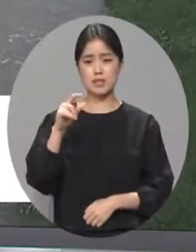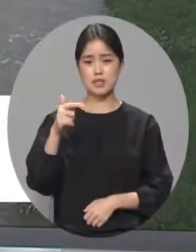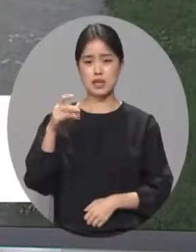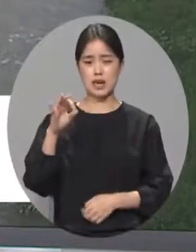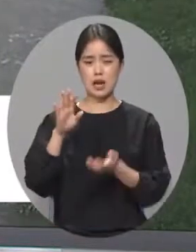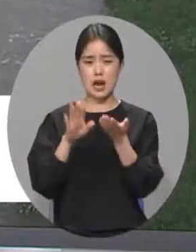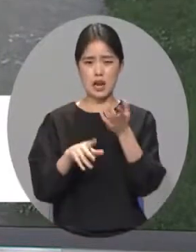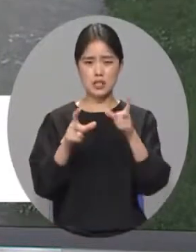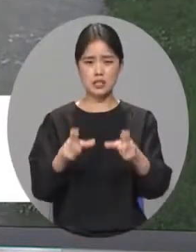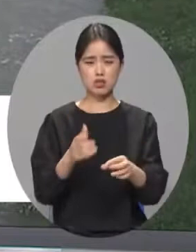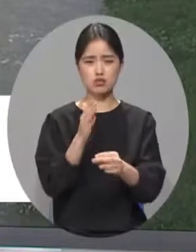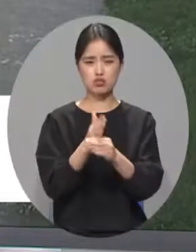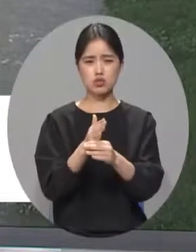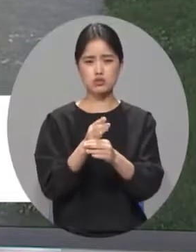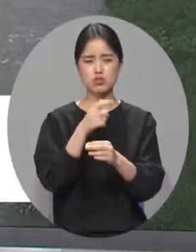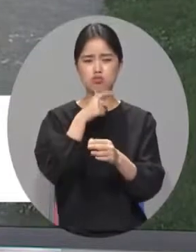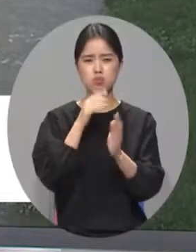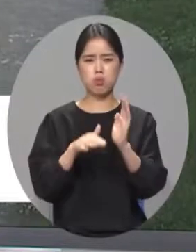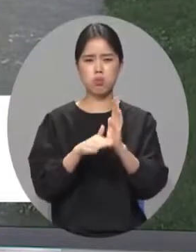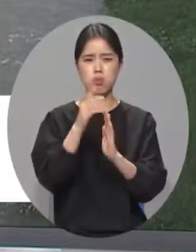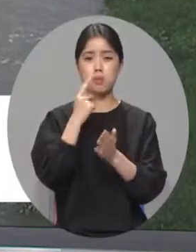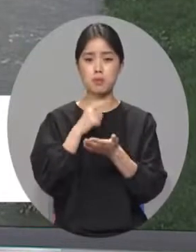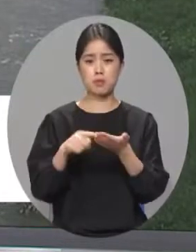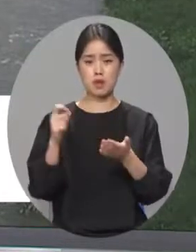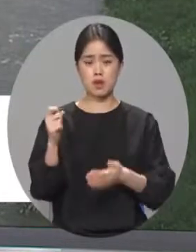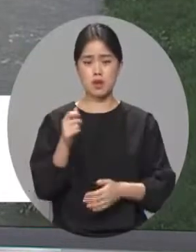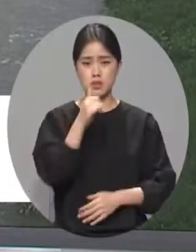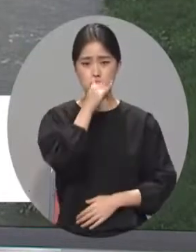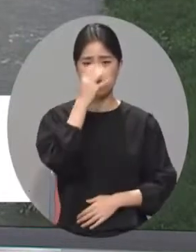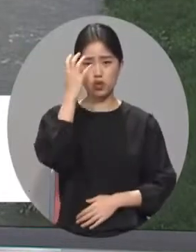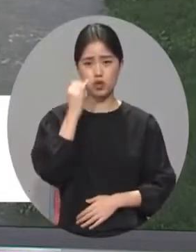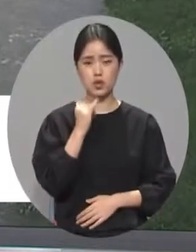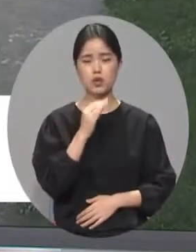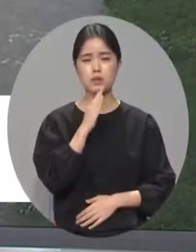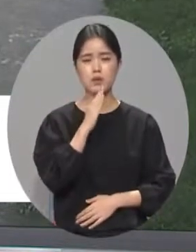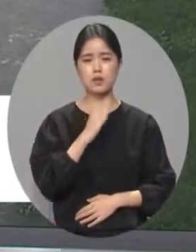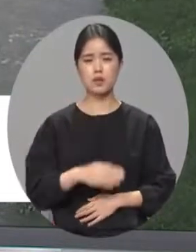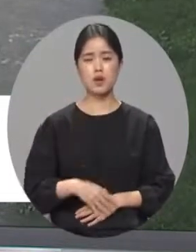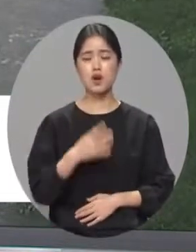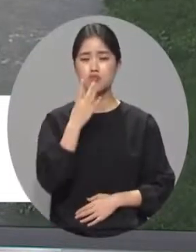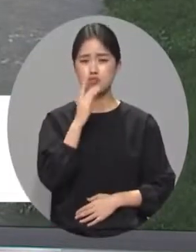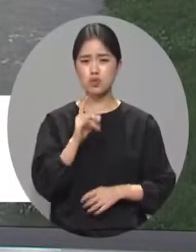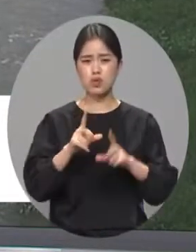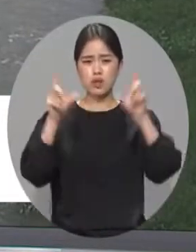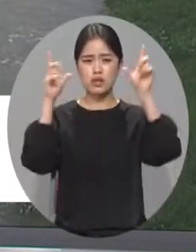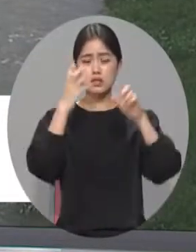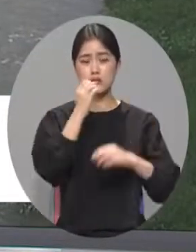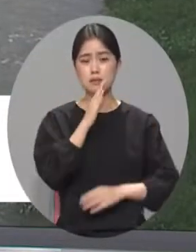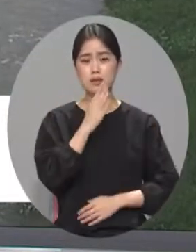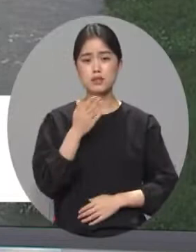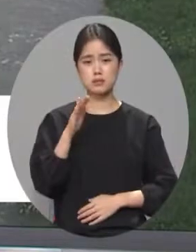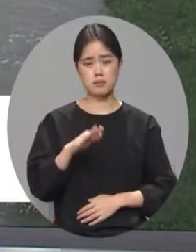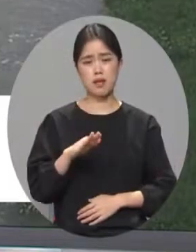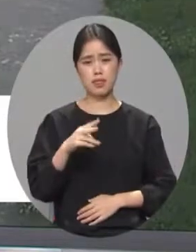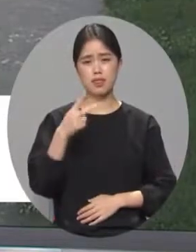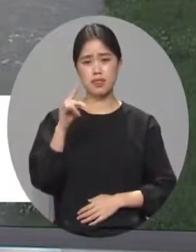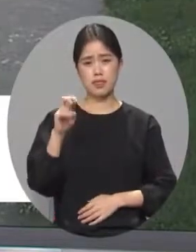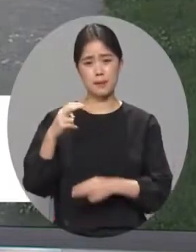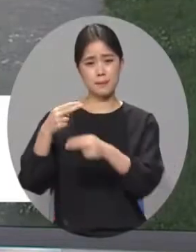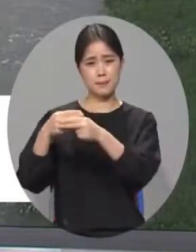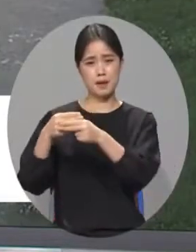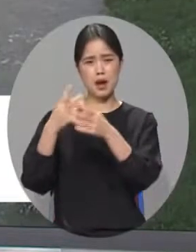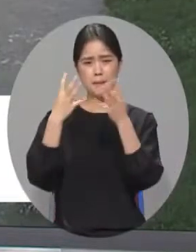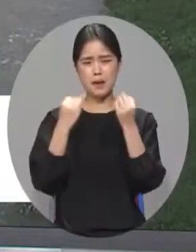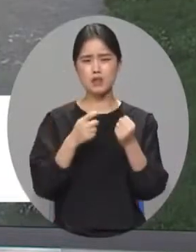지역을 중심으로 수몰 지역이 속출했던 것 여러분들 기억하실 겁니다. 물론 기상 이변이었지만 섬진강 댐이